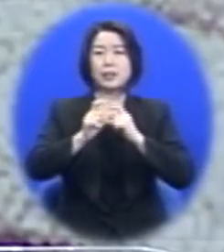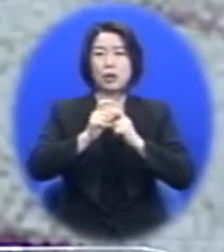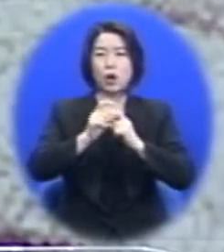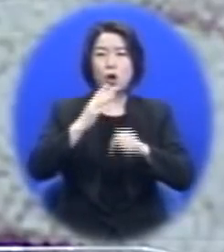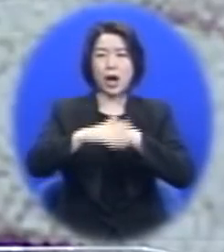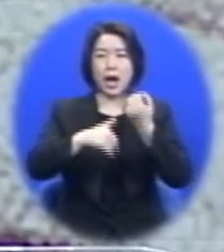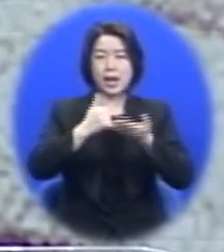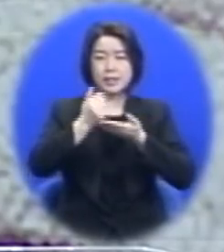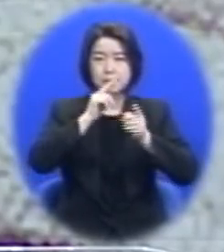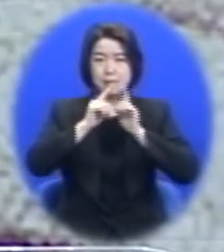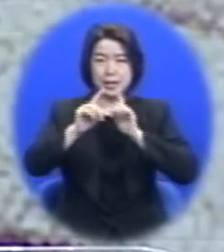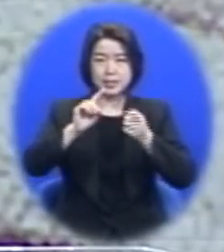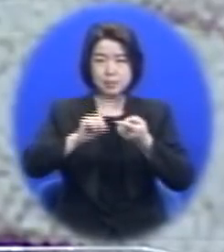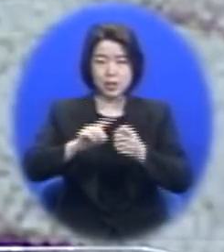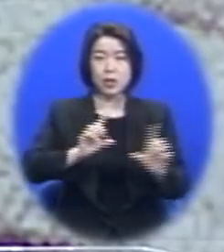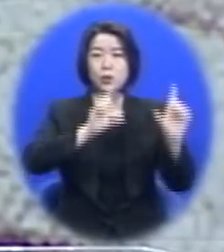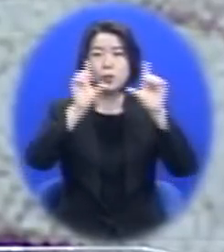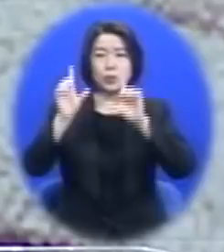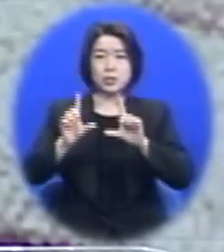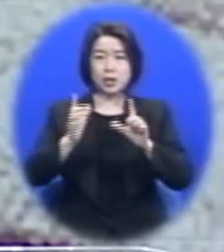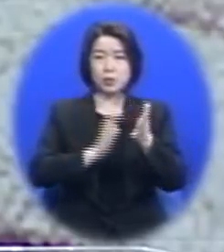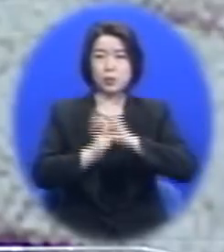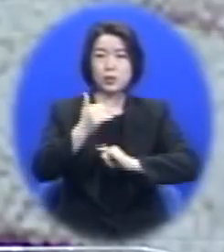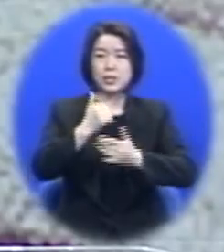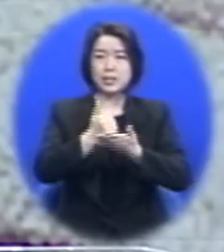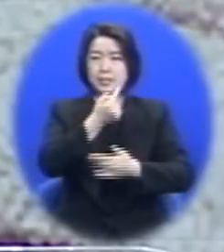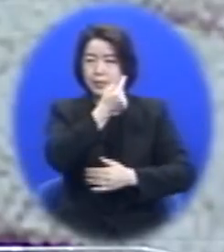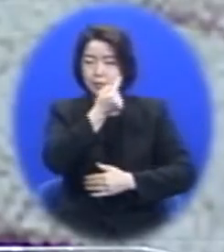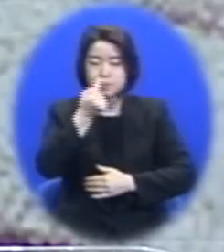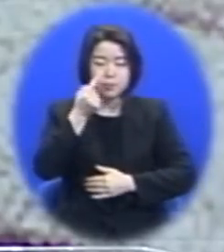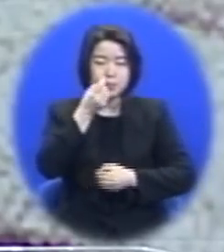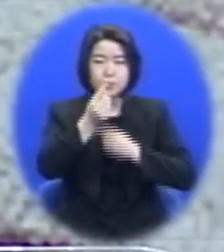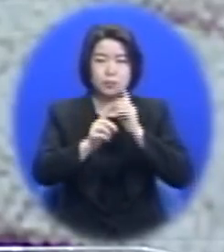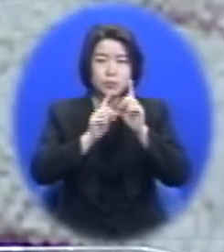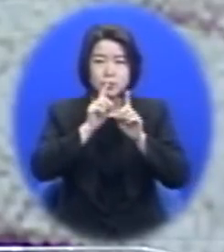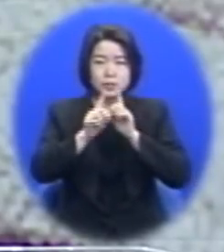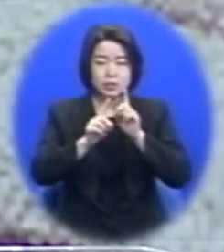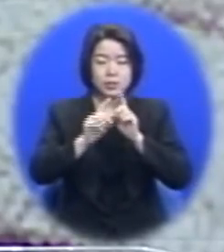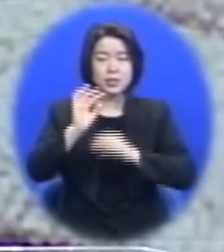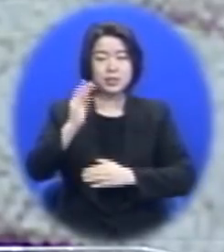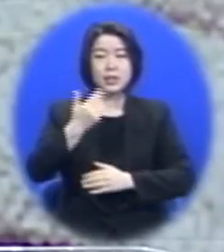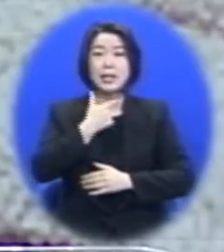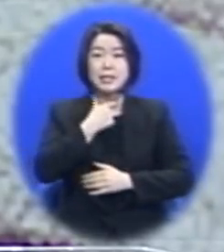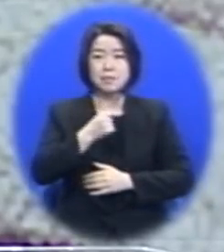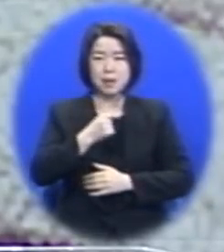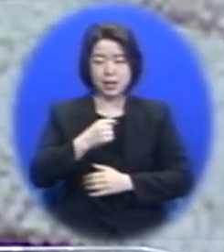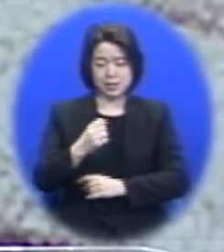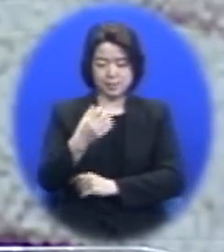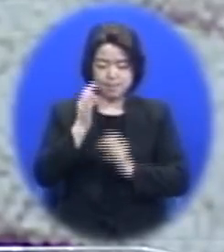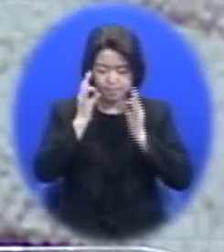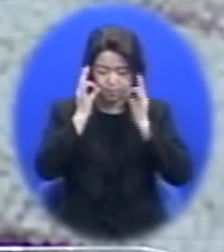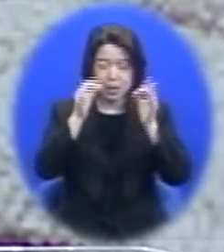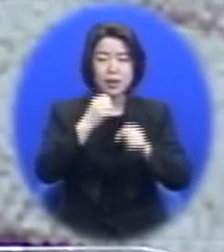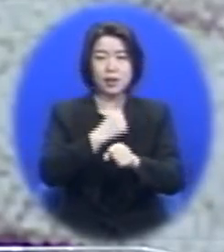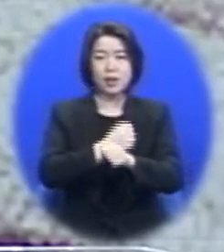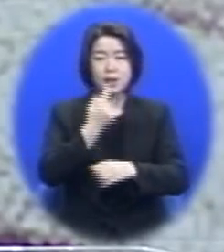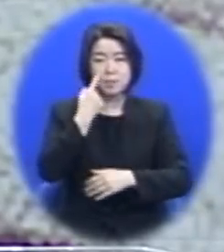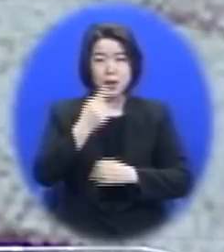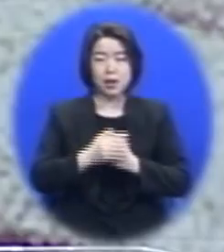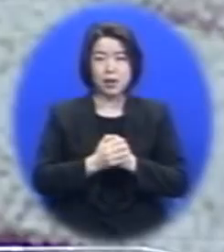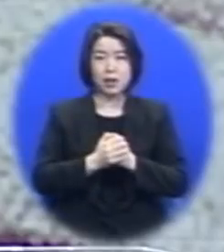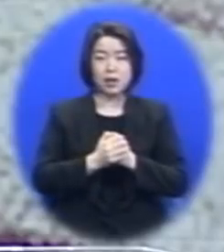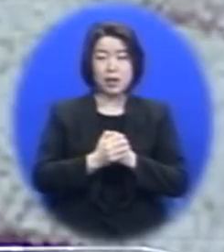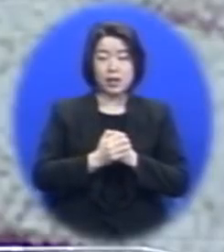말씀대로 살며 그리고 예수님의 증인 되기만 힘쓰라 는 겁니다 17 제대 보면 이용이 누구를